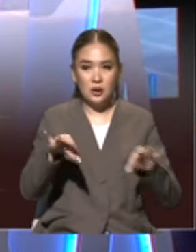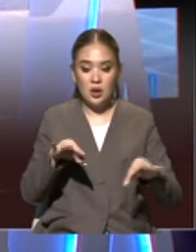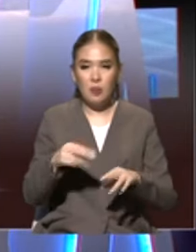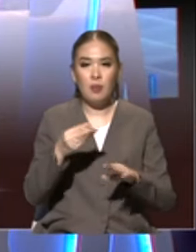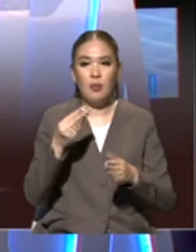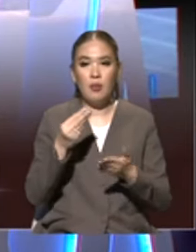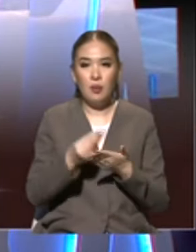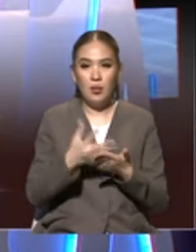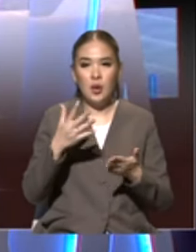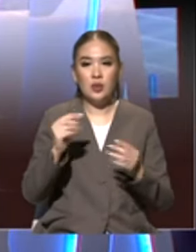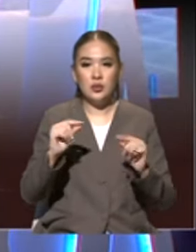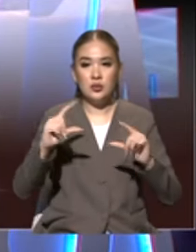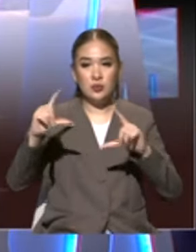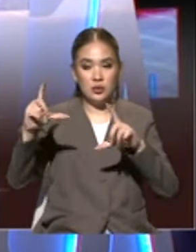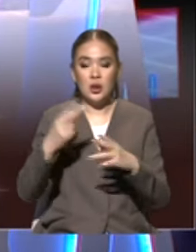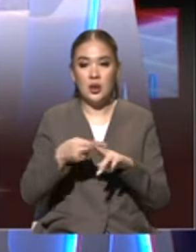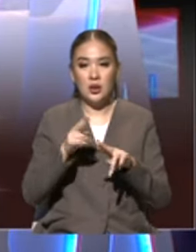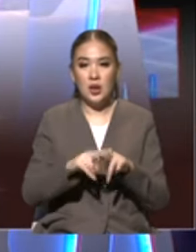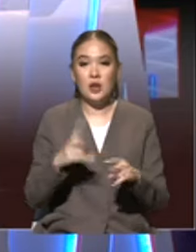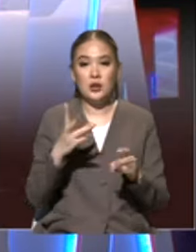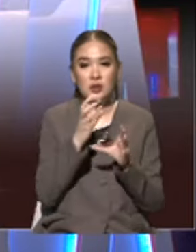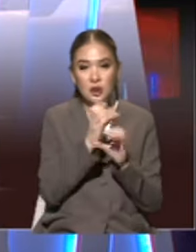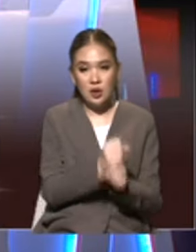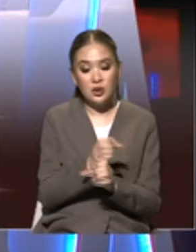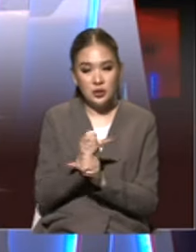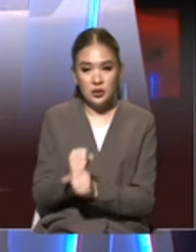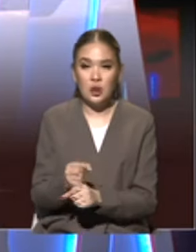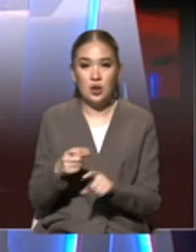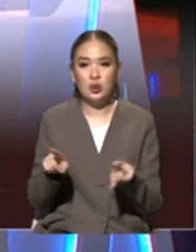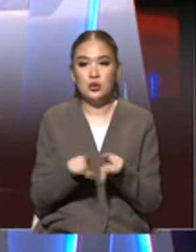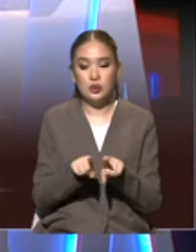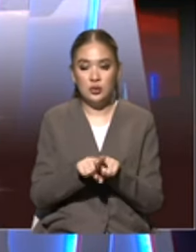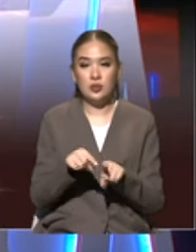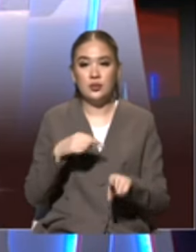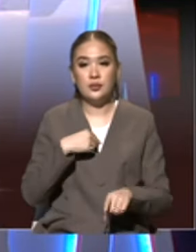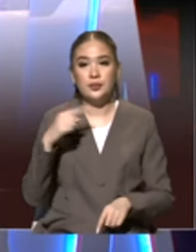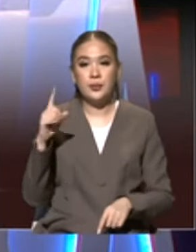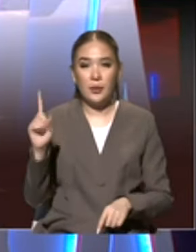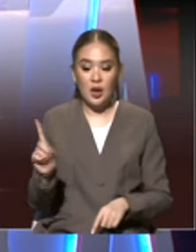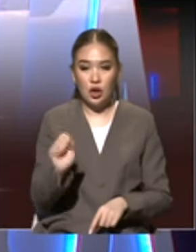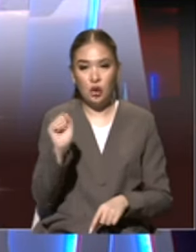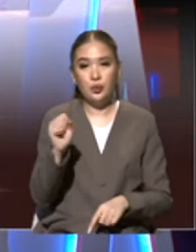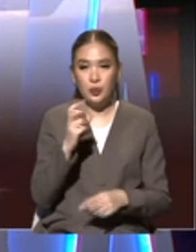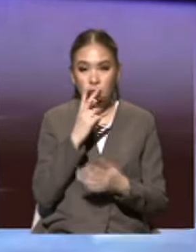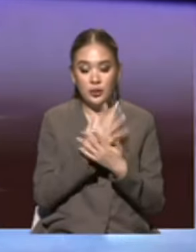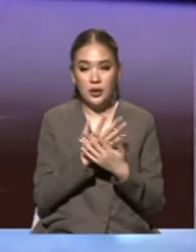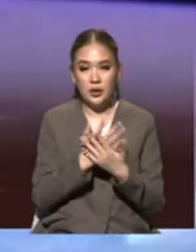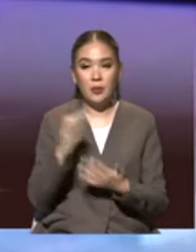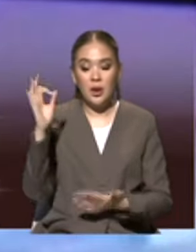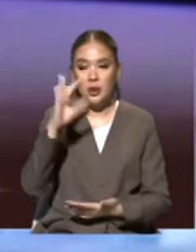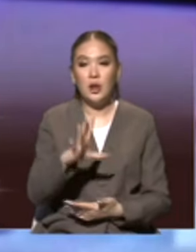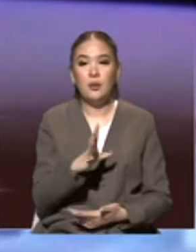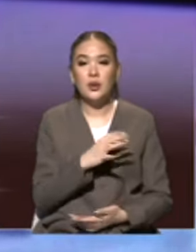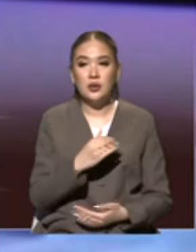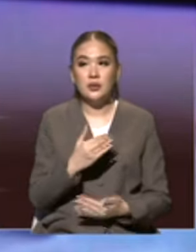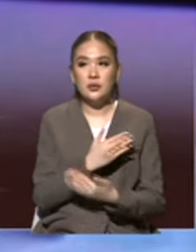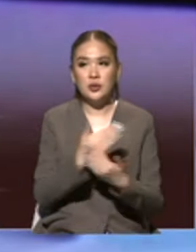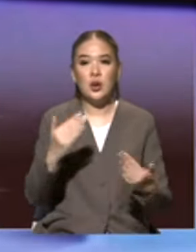береді. Сондықтан да ол жердегі үрдістерді барынша қысқартып отырғанын, ол жағын құп көріп отырмын. Жаңа сұрақтар болса, соған ойларыңызды айтып